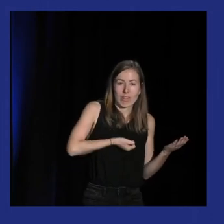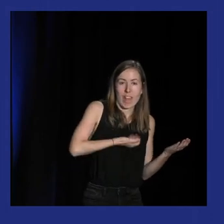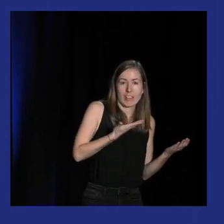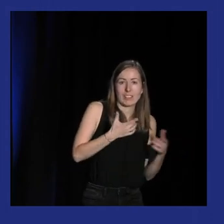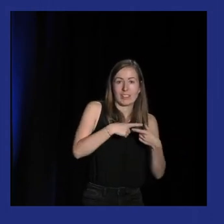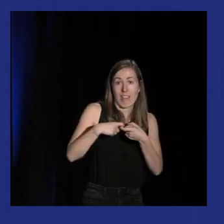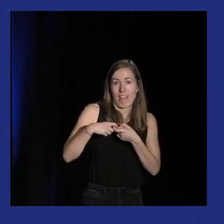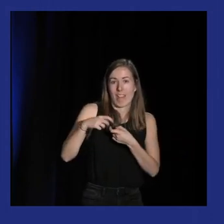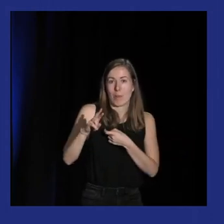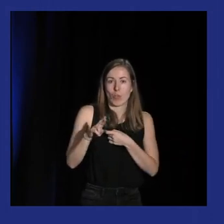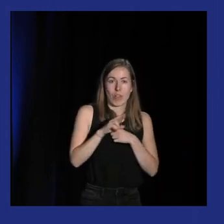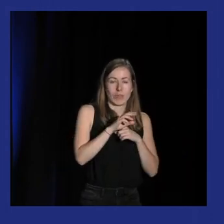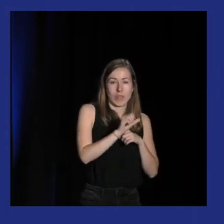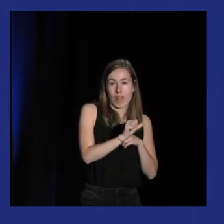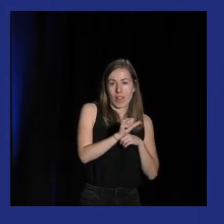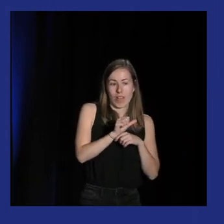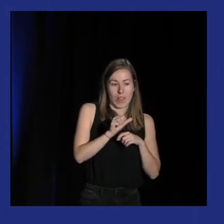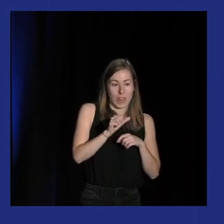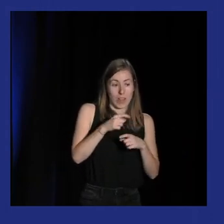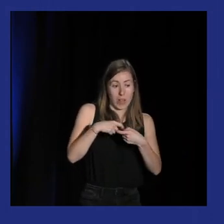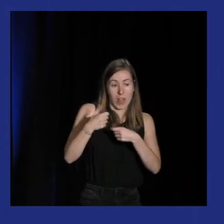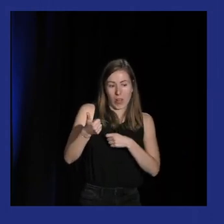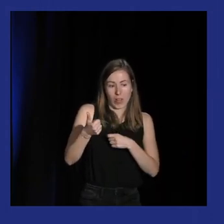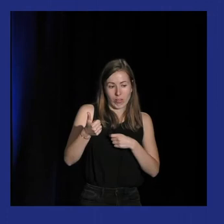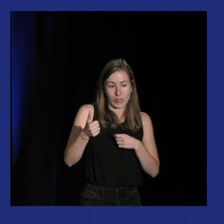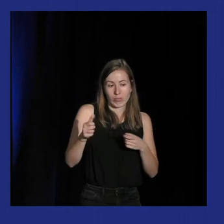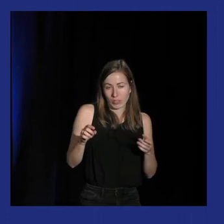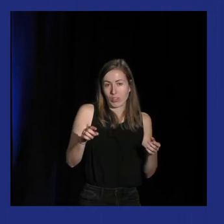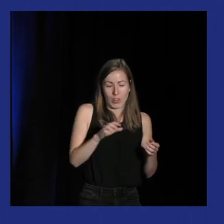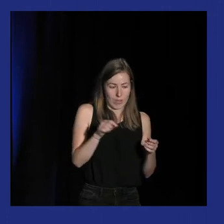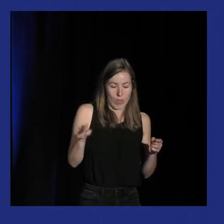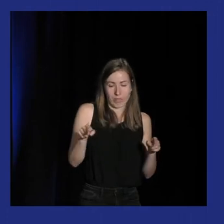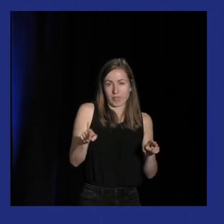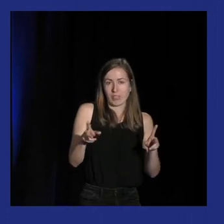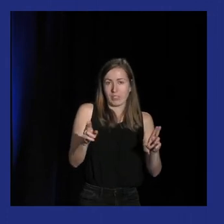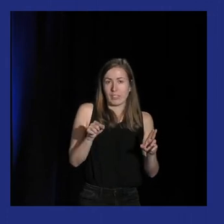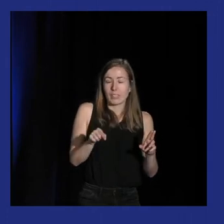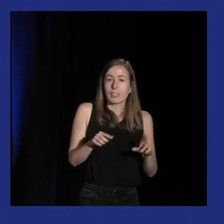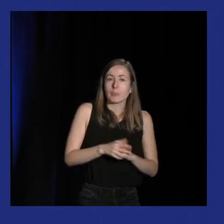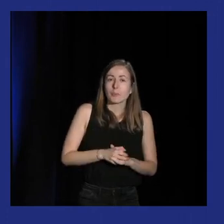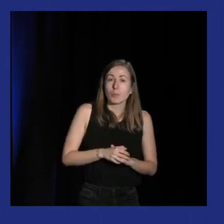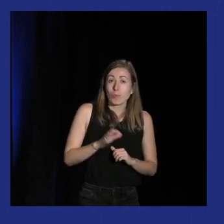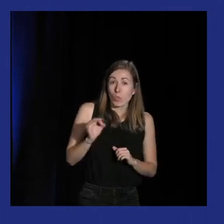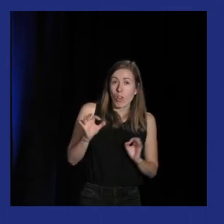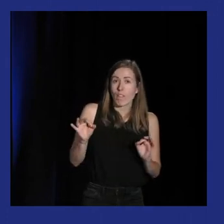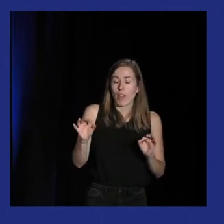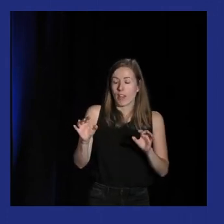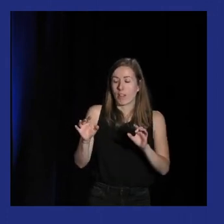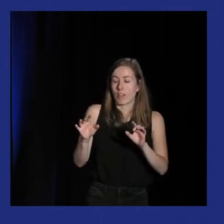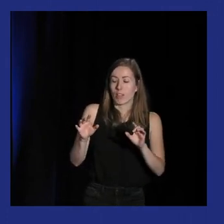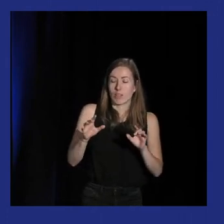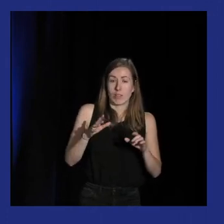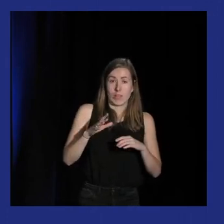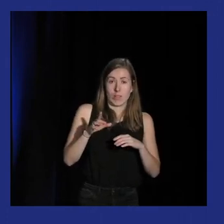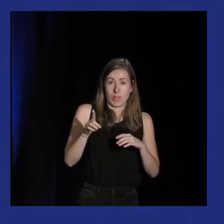d'ailleurs juste pour pour préciser dans le dans le jargon musical il recouvre pas mal d'activités assez